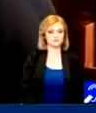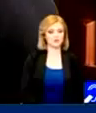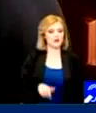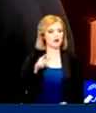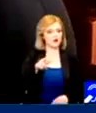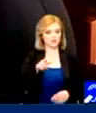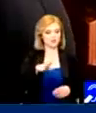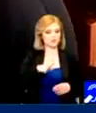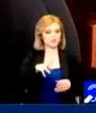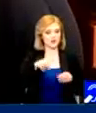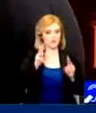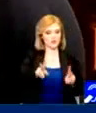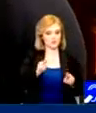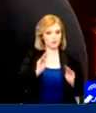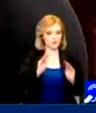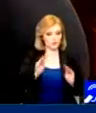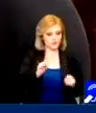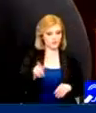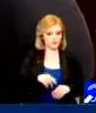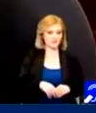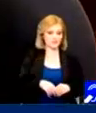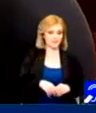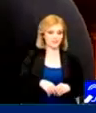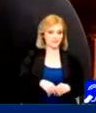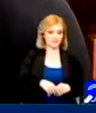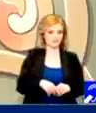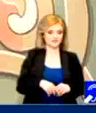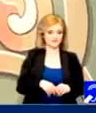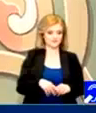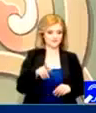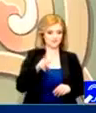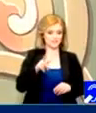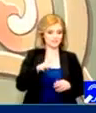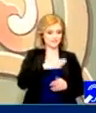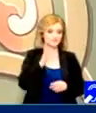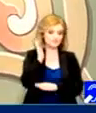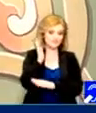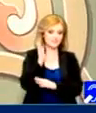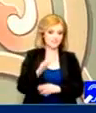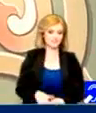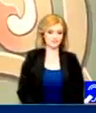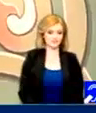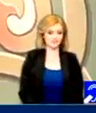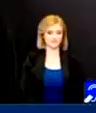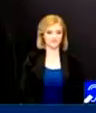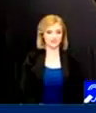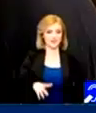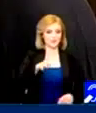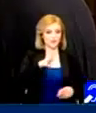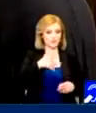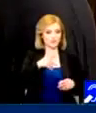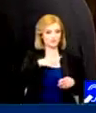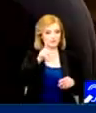periculoasă această modă? Accesul pentru, în caz de necesitate, pentru persoanele care sunt responsabile de aceste mijloace primare.